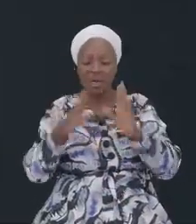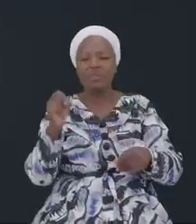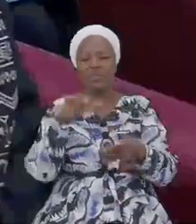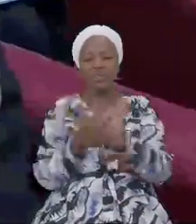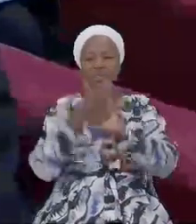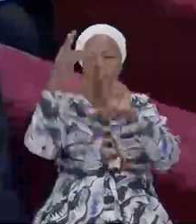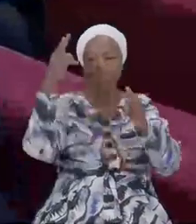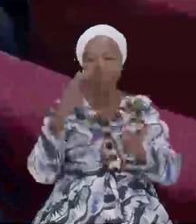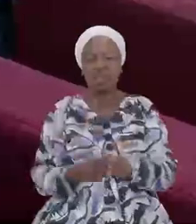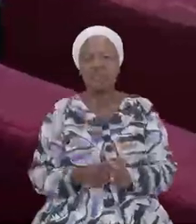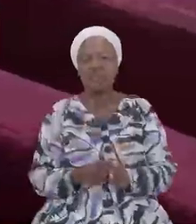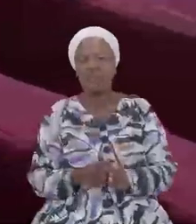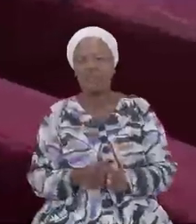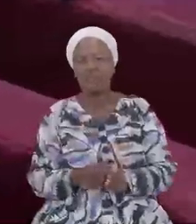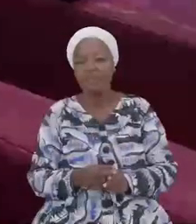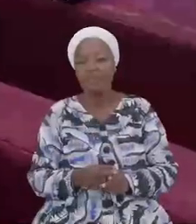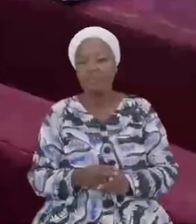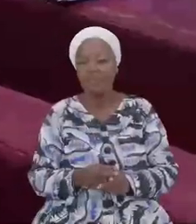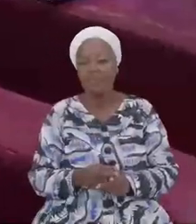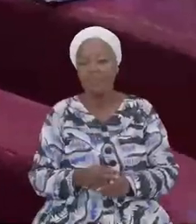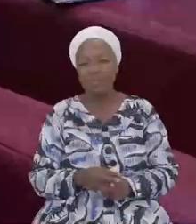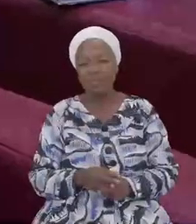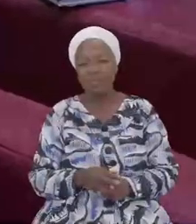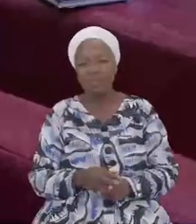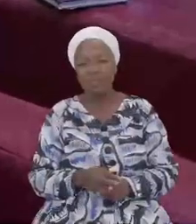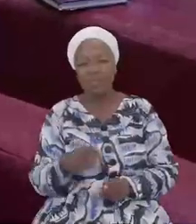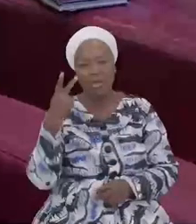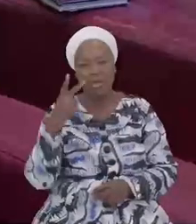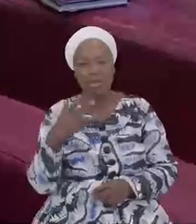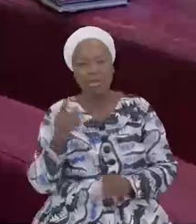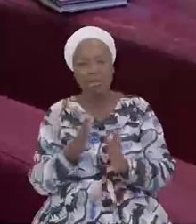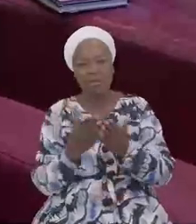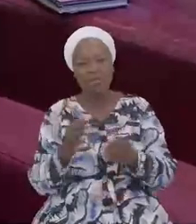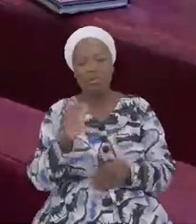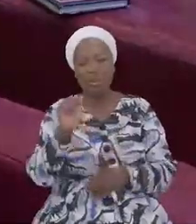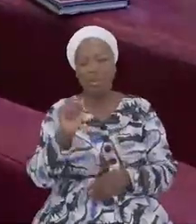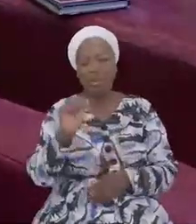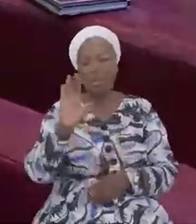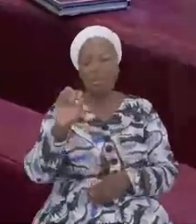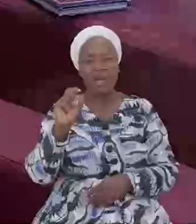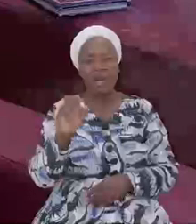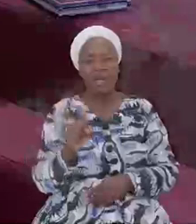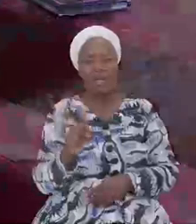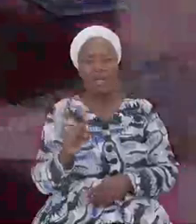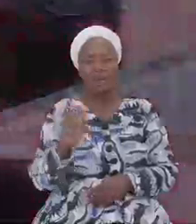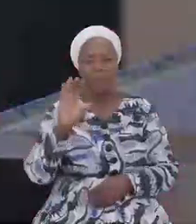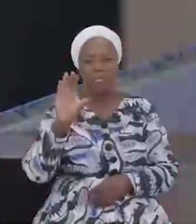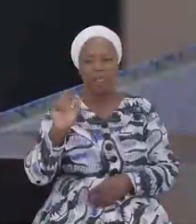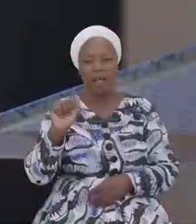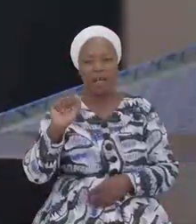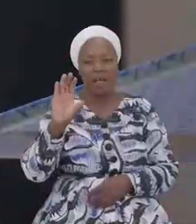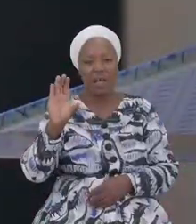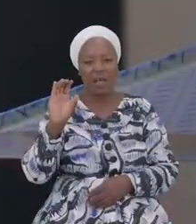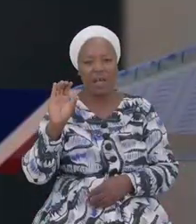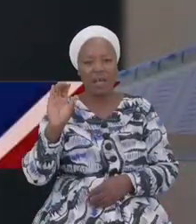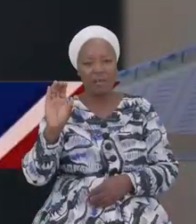au nom de Jésus. Voyez Actes chapitre 12. Actes chapitre 12,